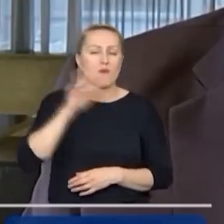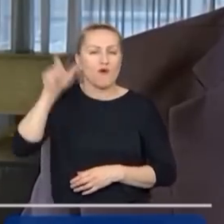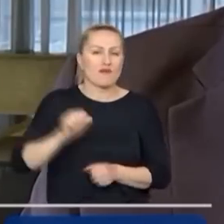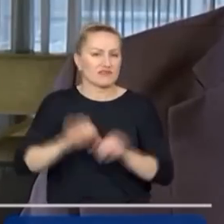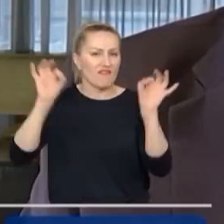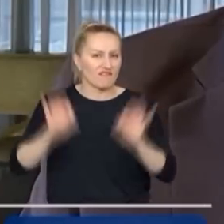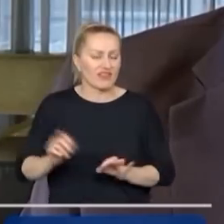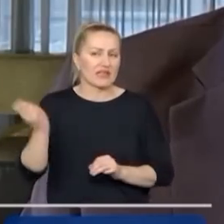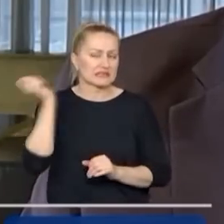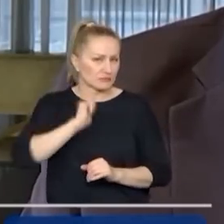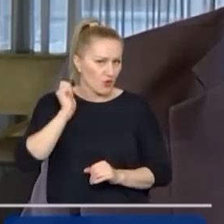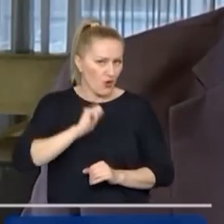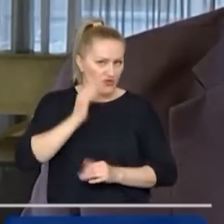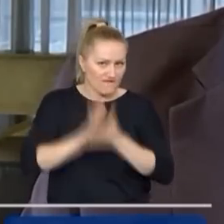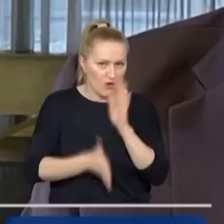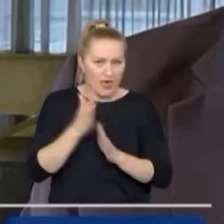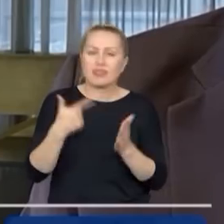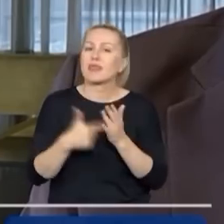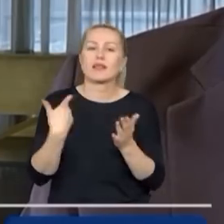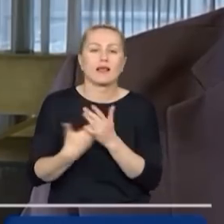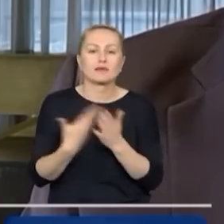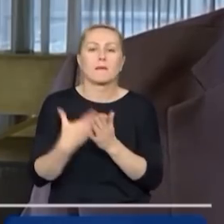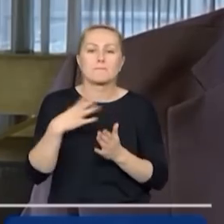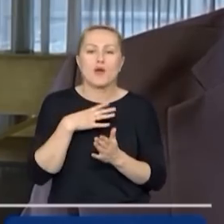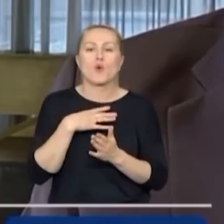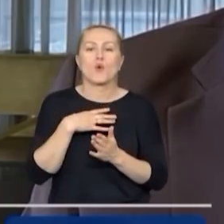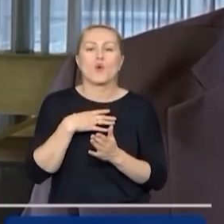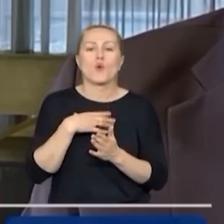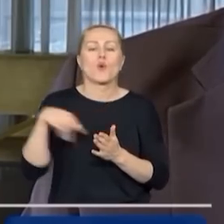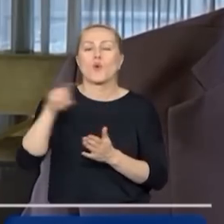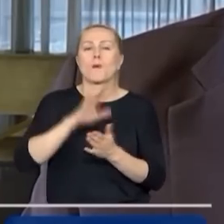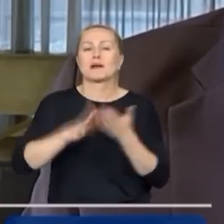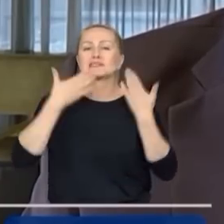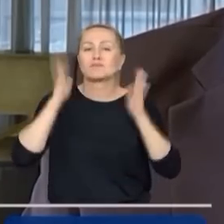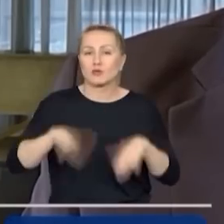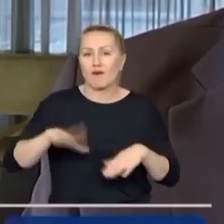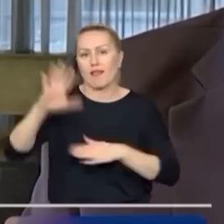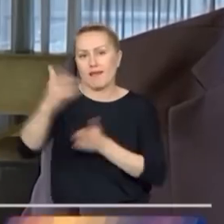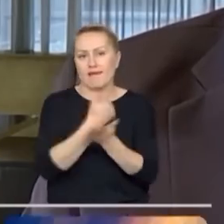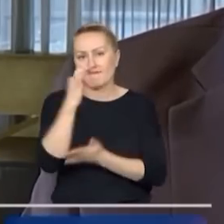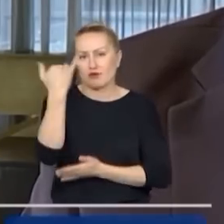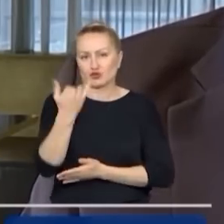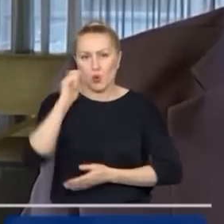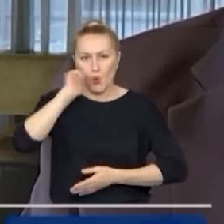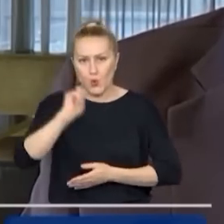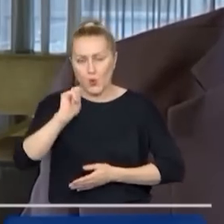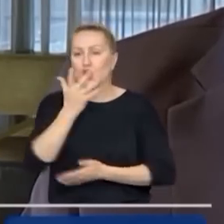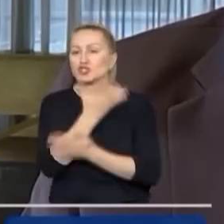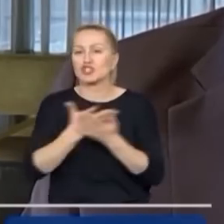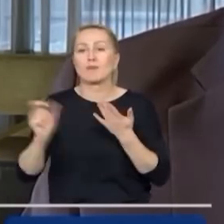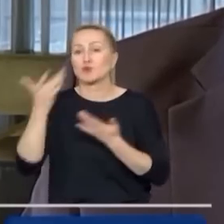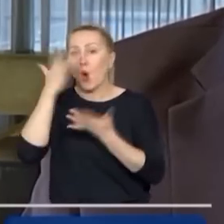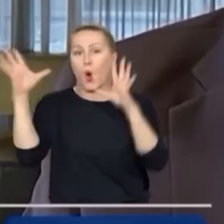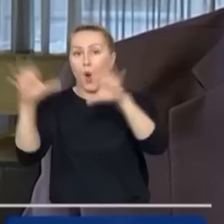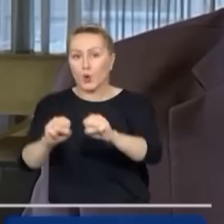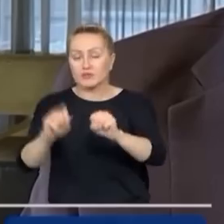wojennych związanych z przekazywaniem, przemieszczeniem nielegalnym dzieci ukraińskich z okupowanych terytoriów na